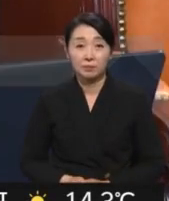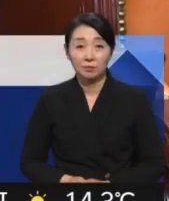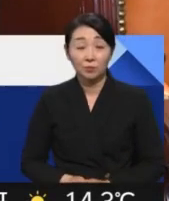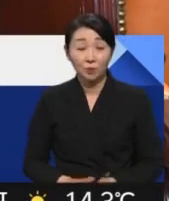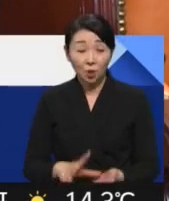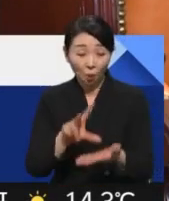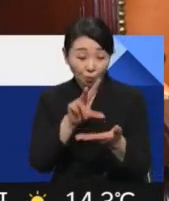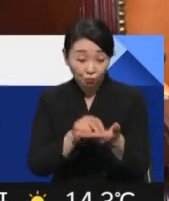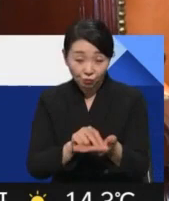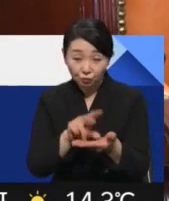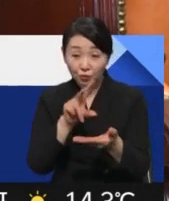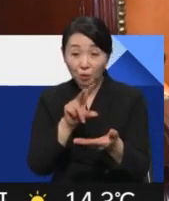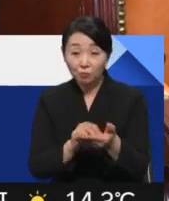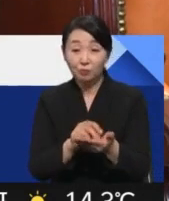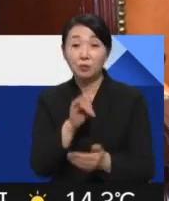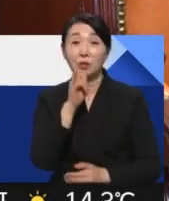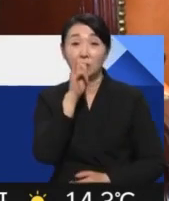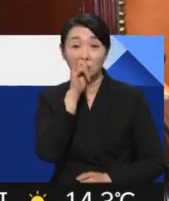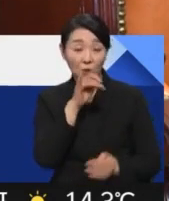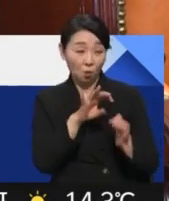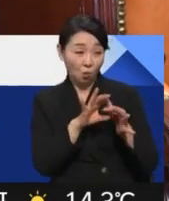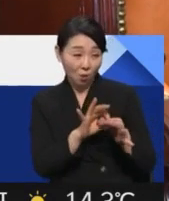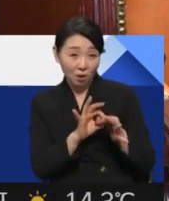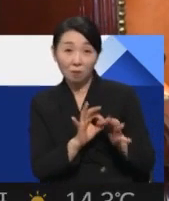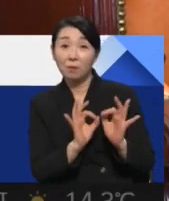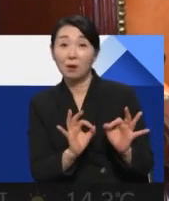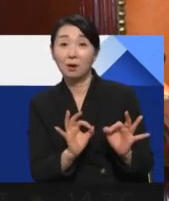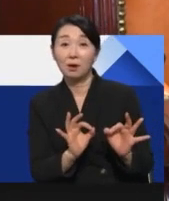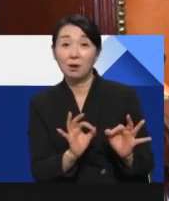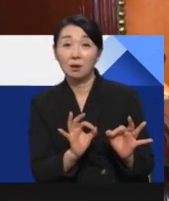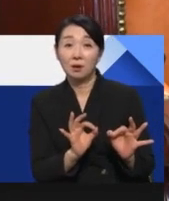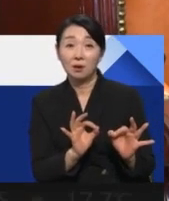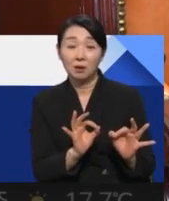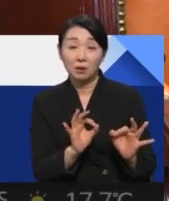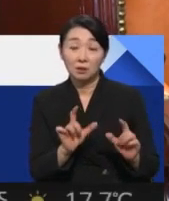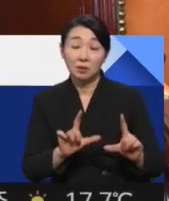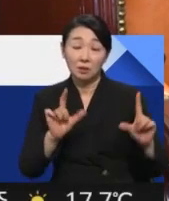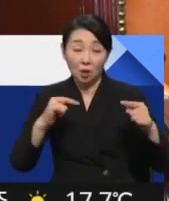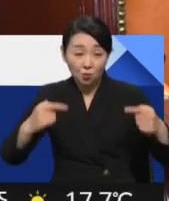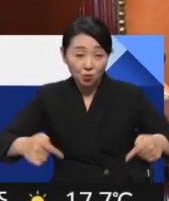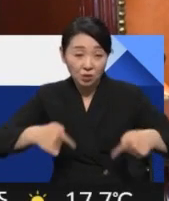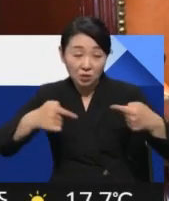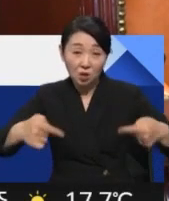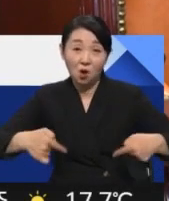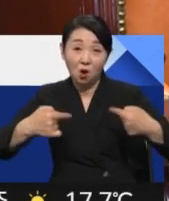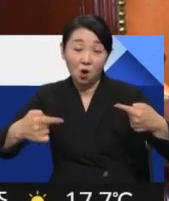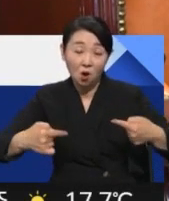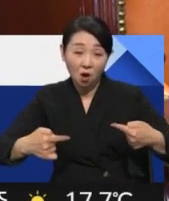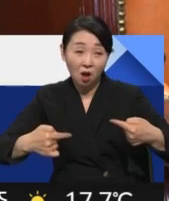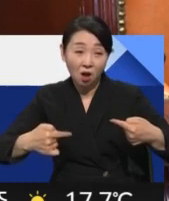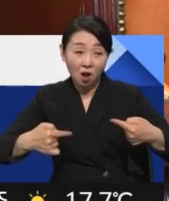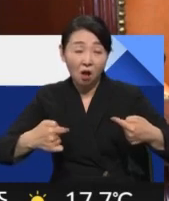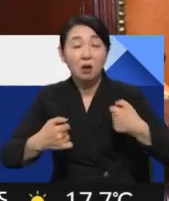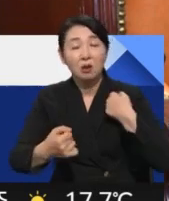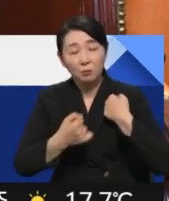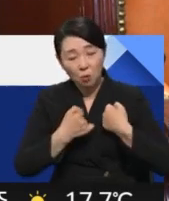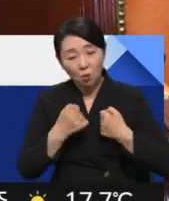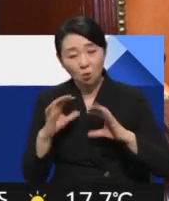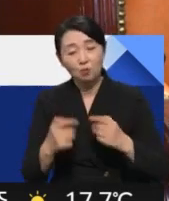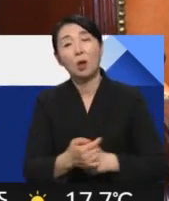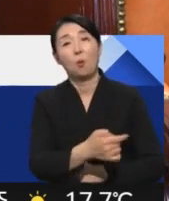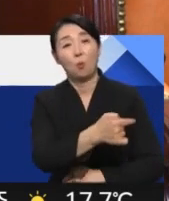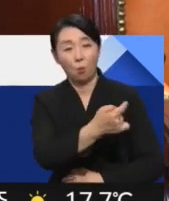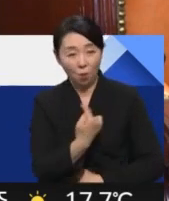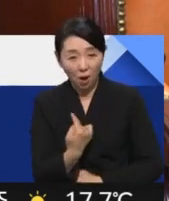되고 있는 사안의 관련 정도를 보면은 당일날 휠체어를 타고라도 국회에 출석해서